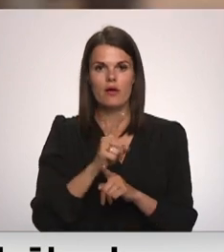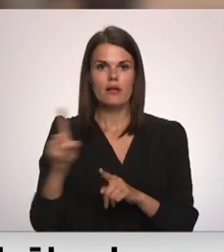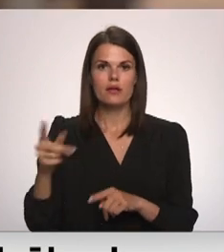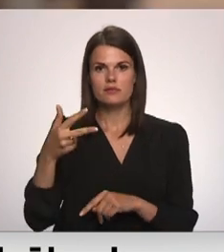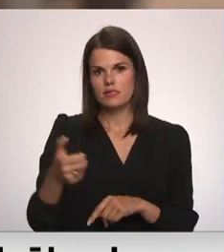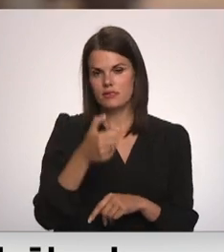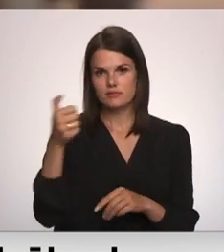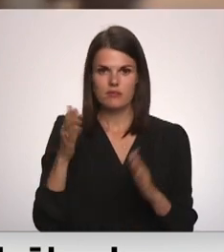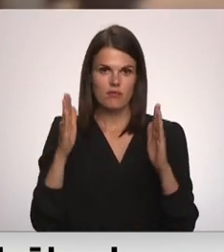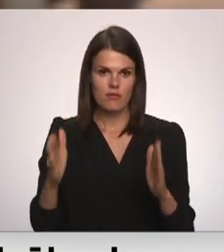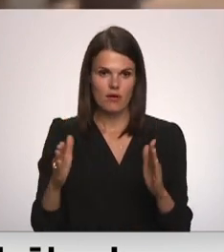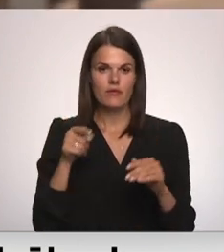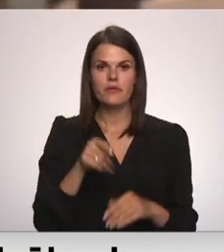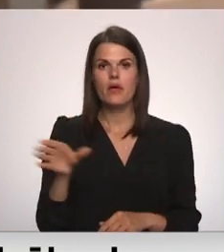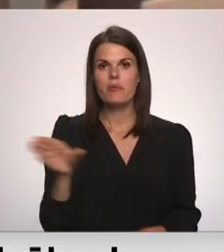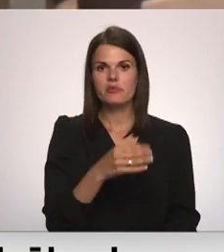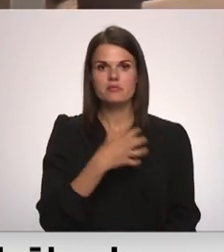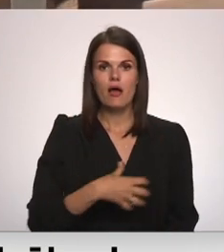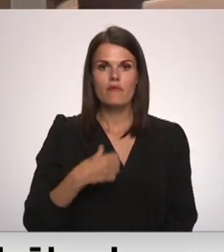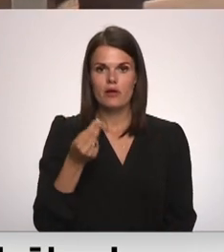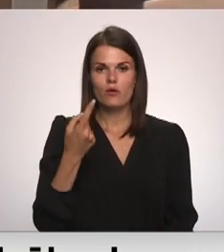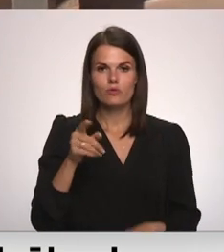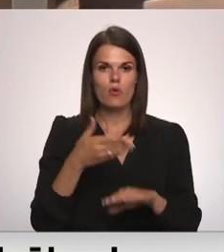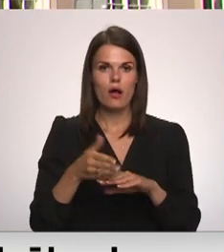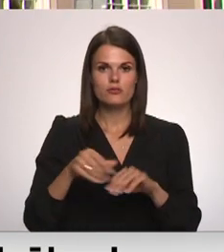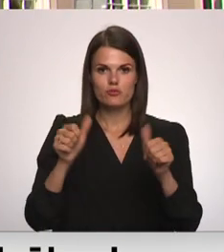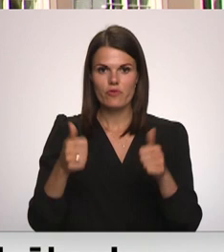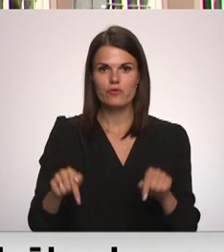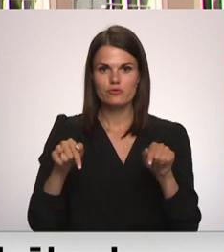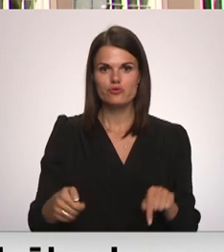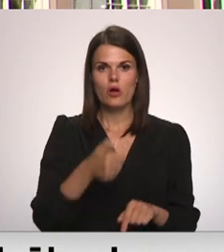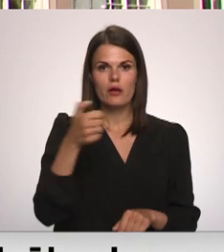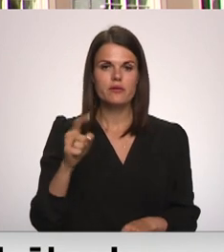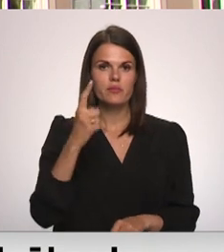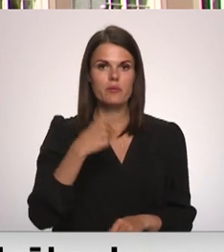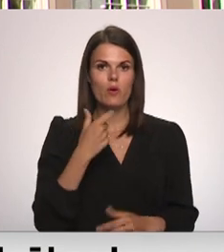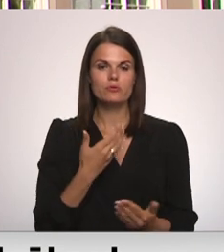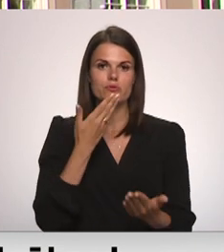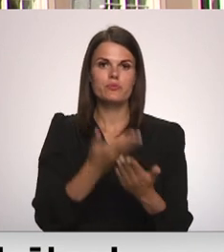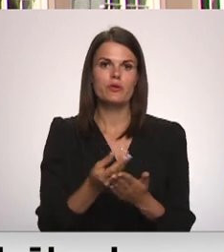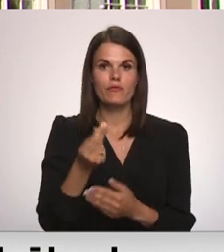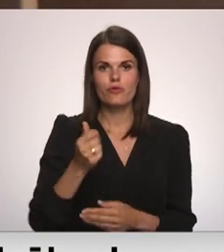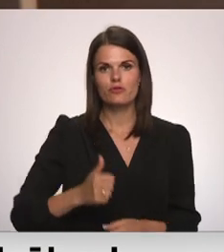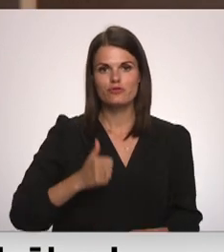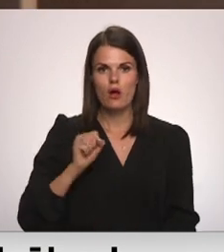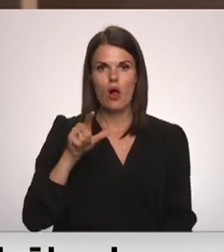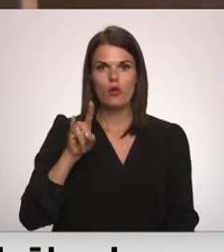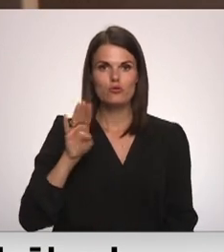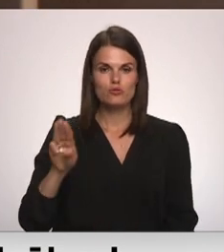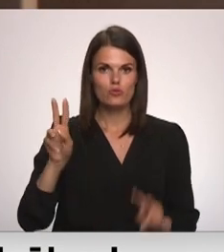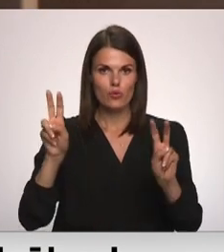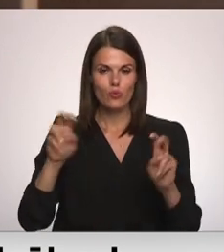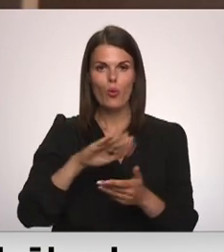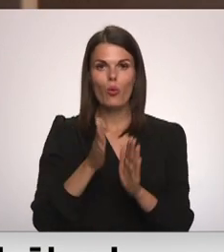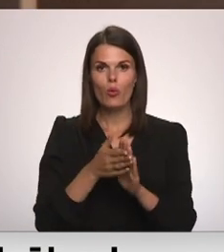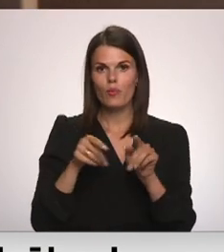laikā. Tam visam ir vajadzīga nauda, ko aizdevuma veidā no šā gada 1. Augusta piedāvās finanšu institūcija Altum. Kopumā